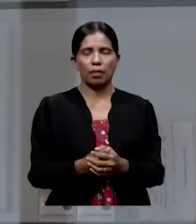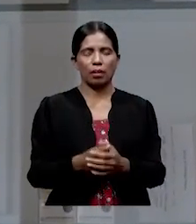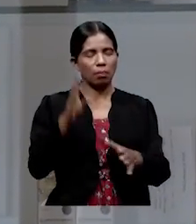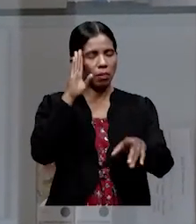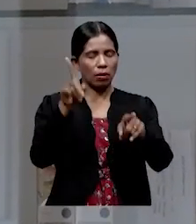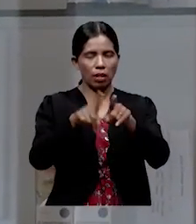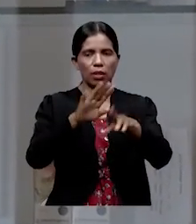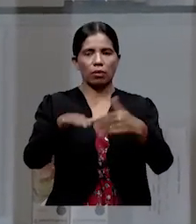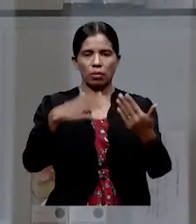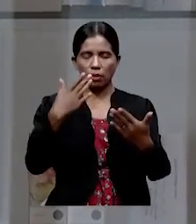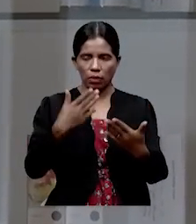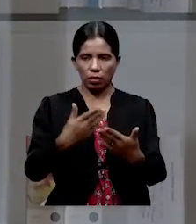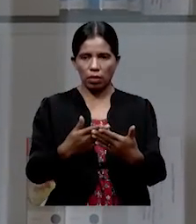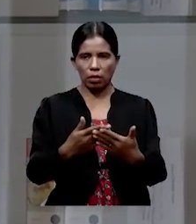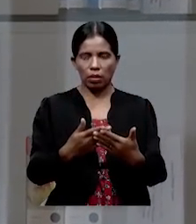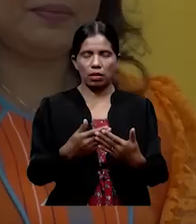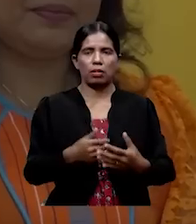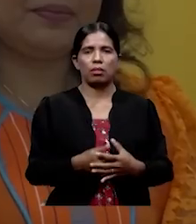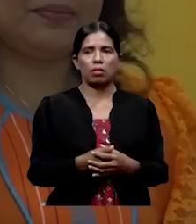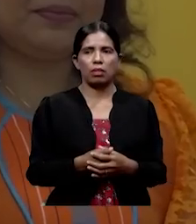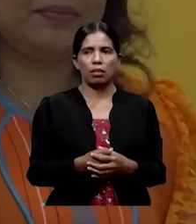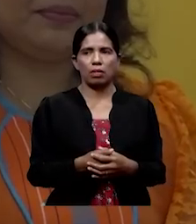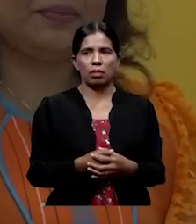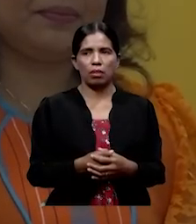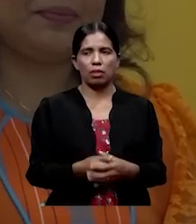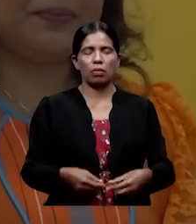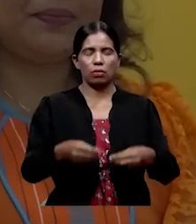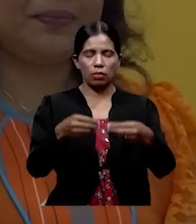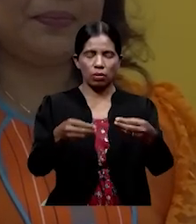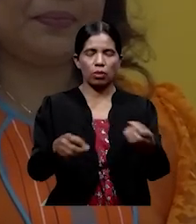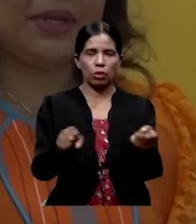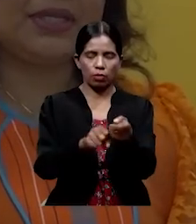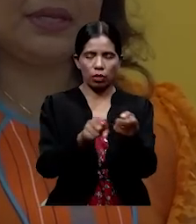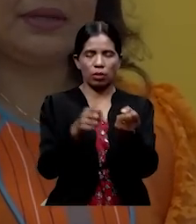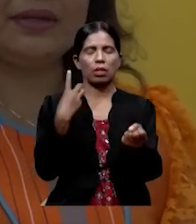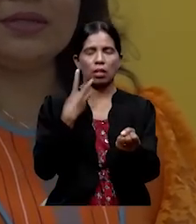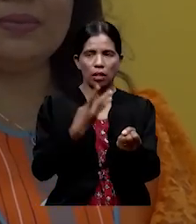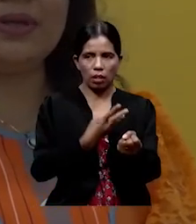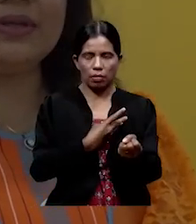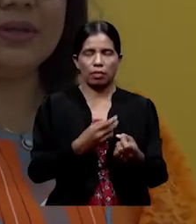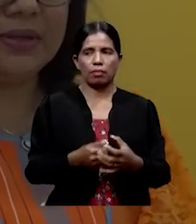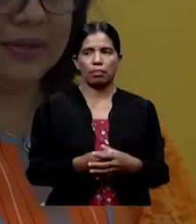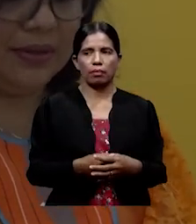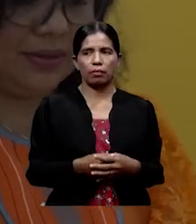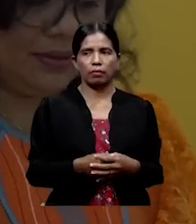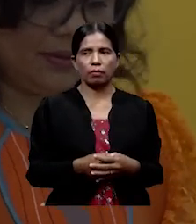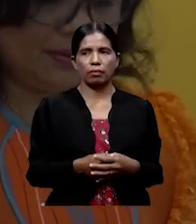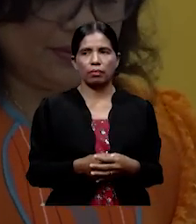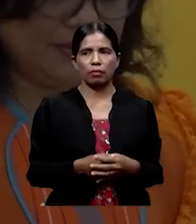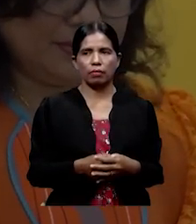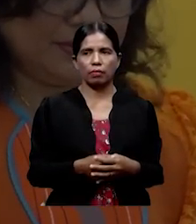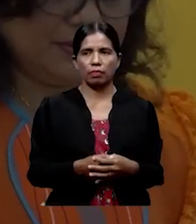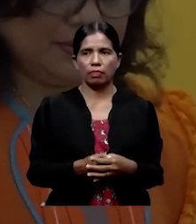hutu mungkin sira mau kungfu mau kerlitu hutu